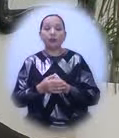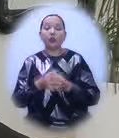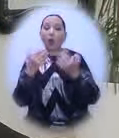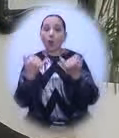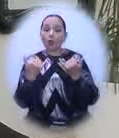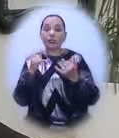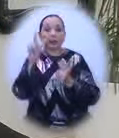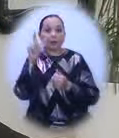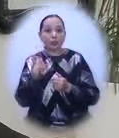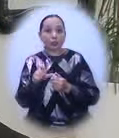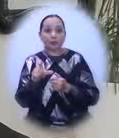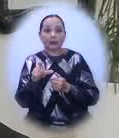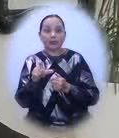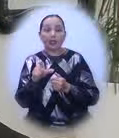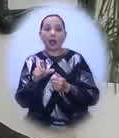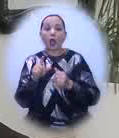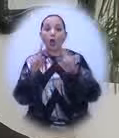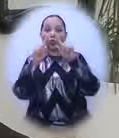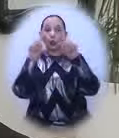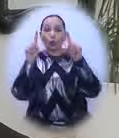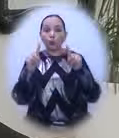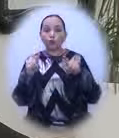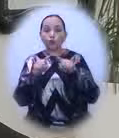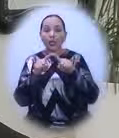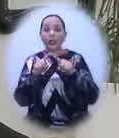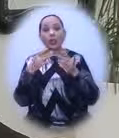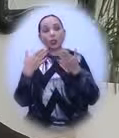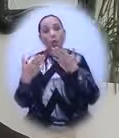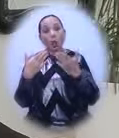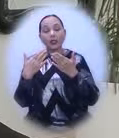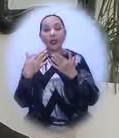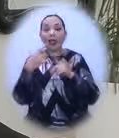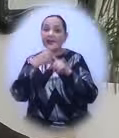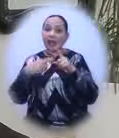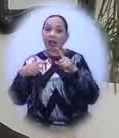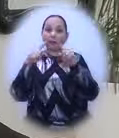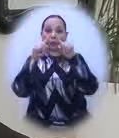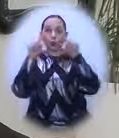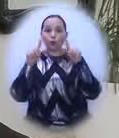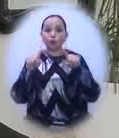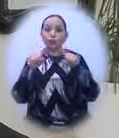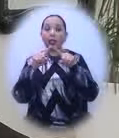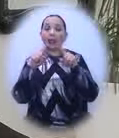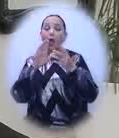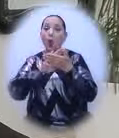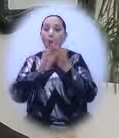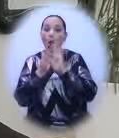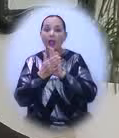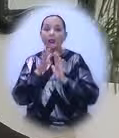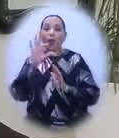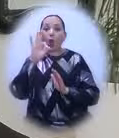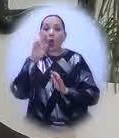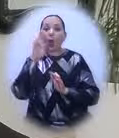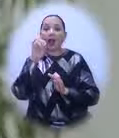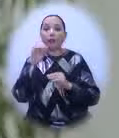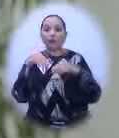esa mijozimizga to'rtburchak yoki yarim to'rtburchak holatini akantovkasini